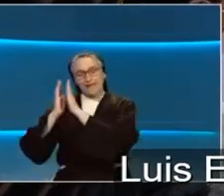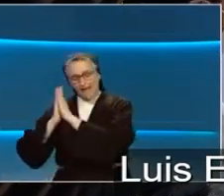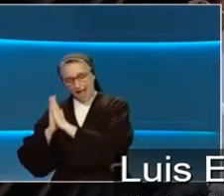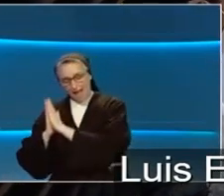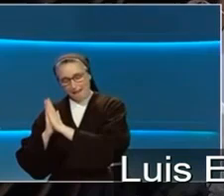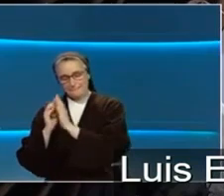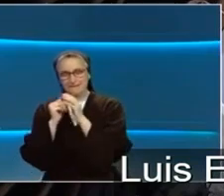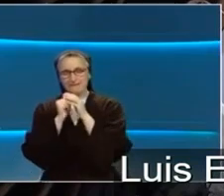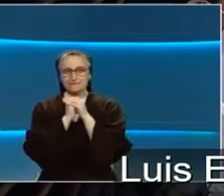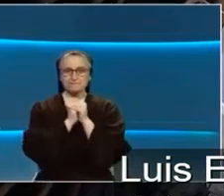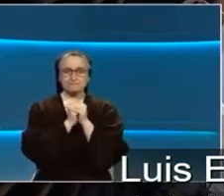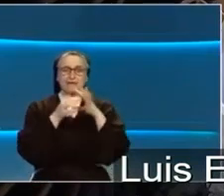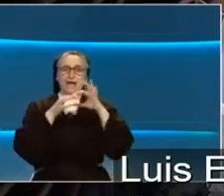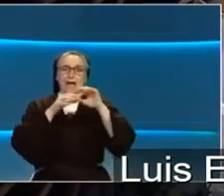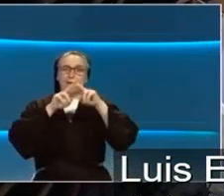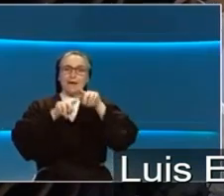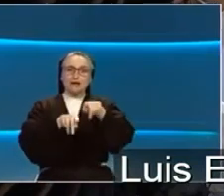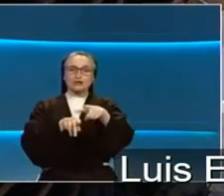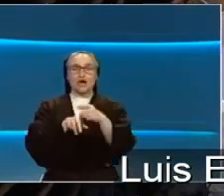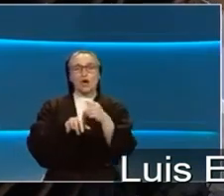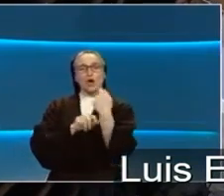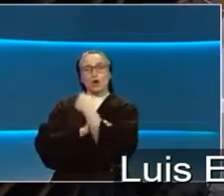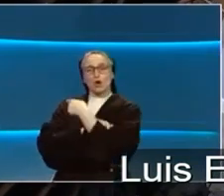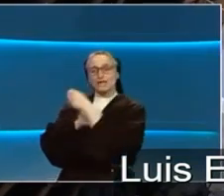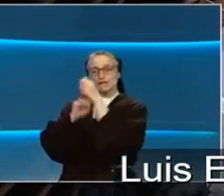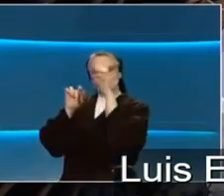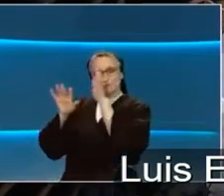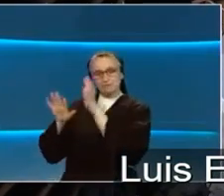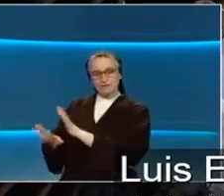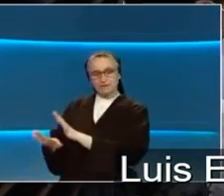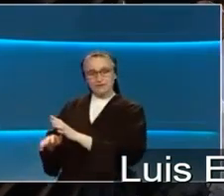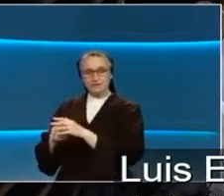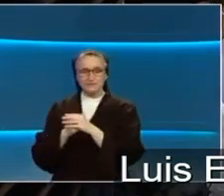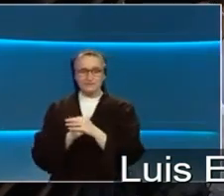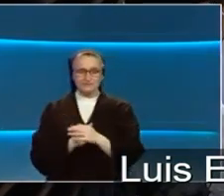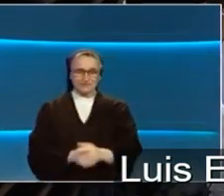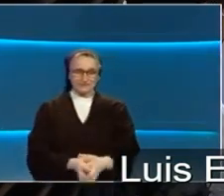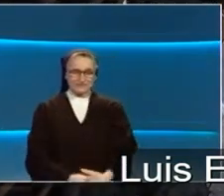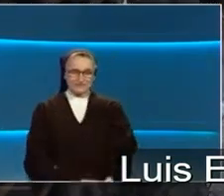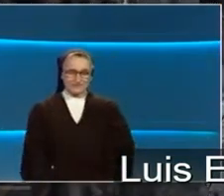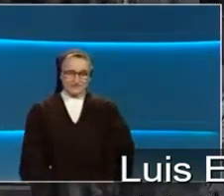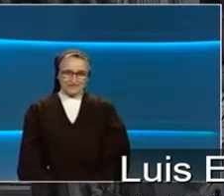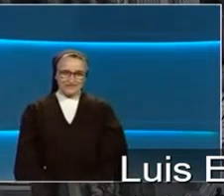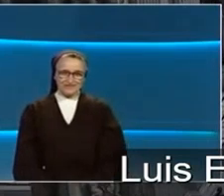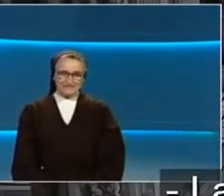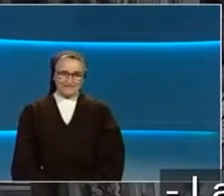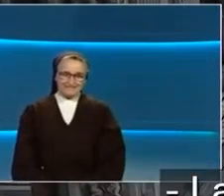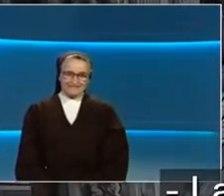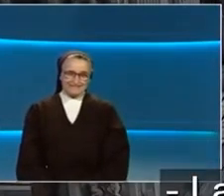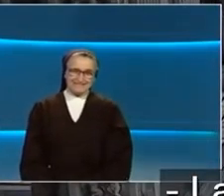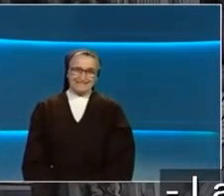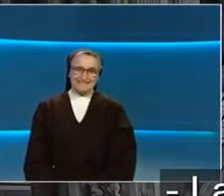Amen. La pace sia con te. E con il tuo spirito.